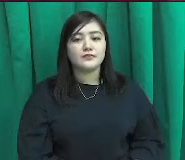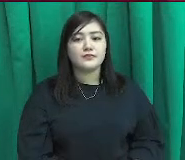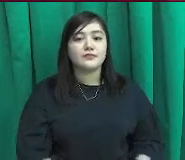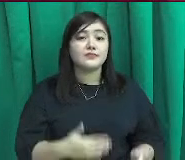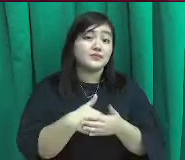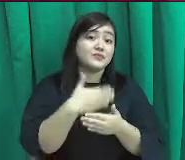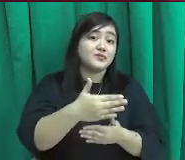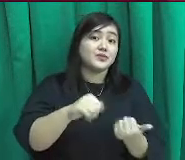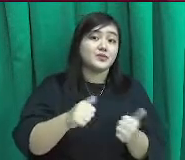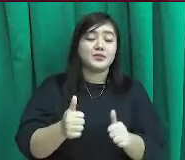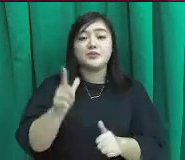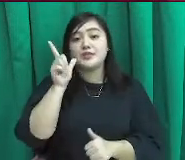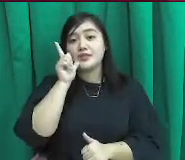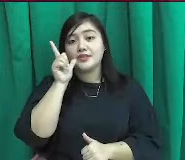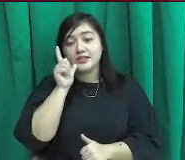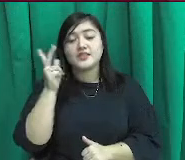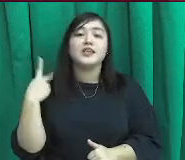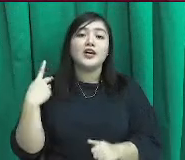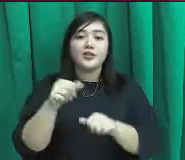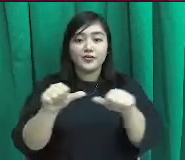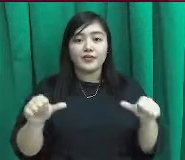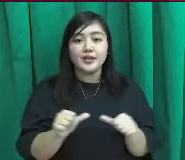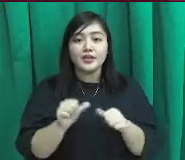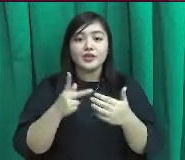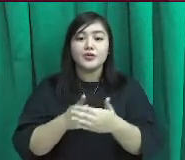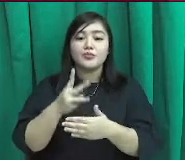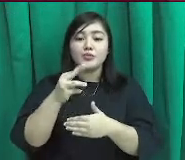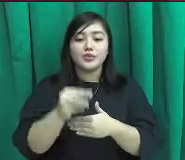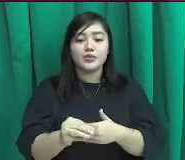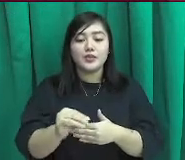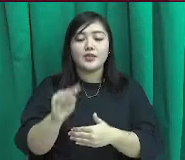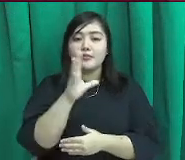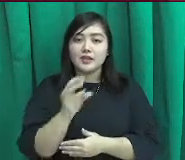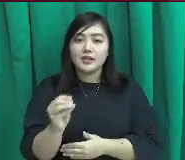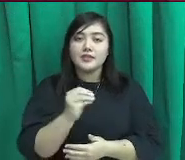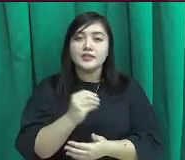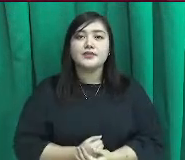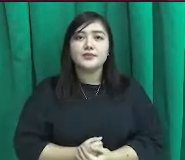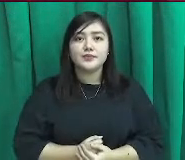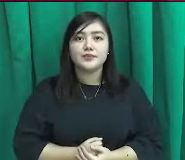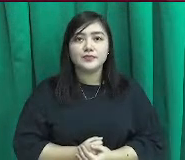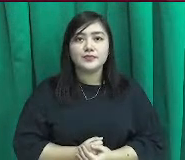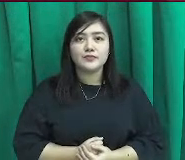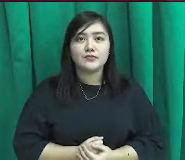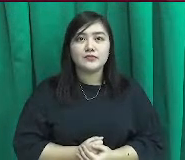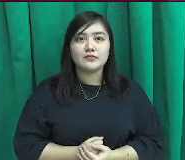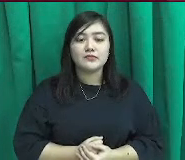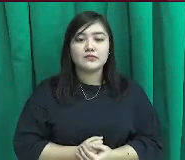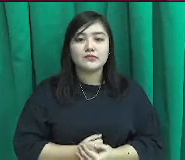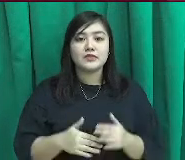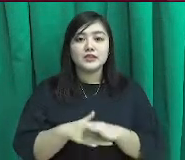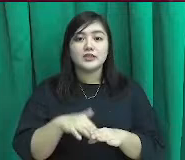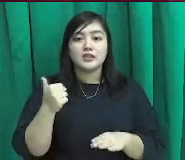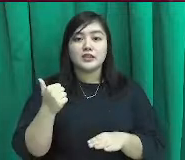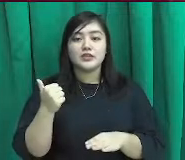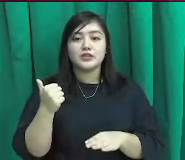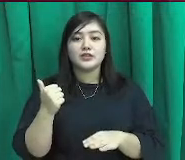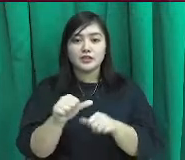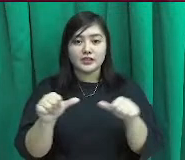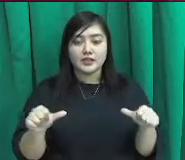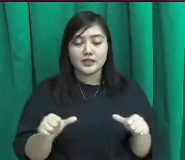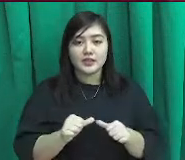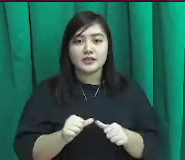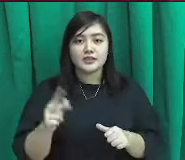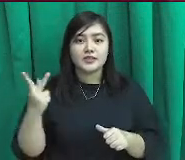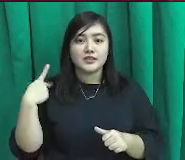program, South Border, see you sa ating Steadfast Living Program. And of course, ay ganun din sa mga iba pang areas. Kung may area programs pa